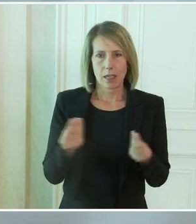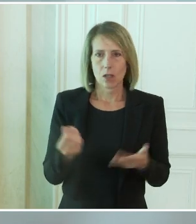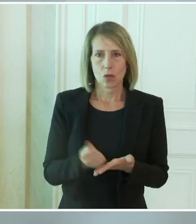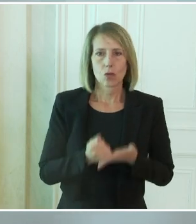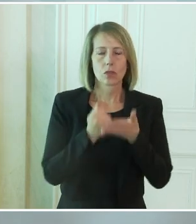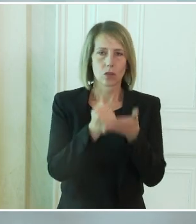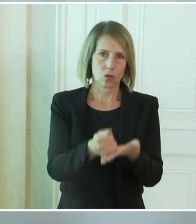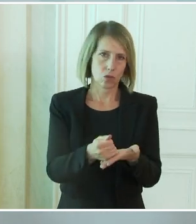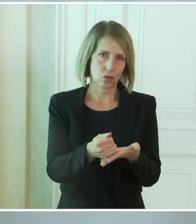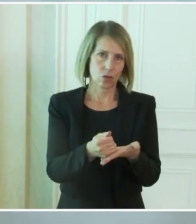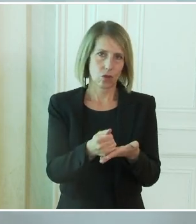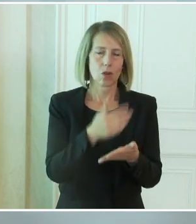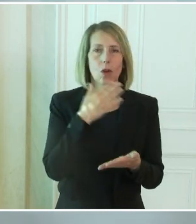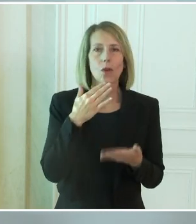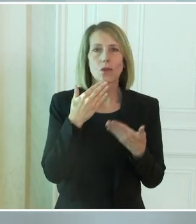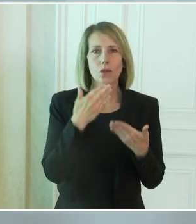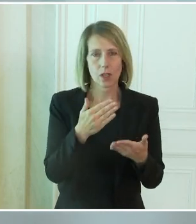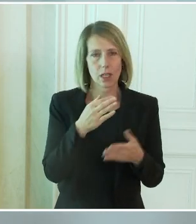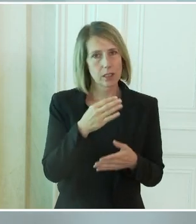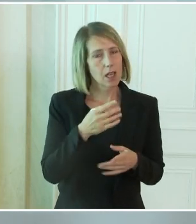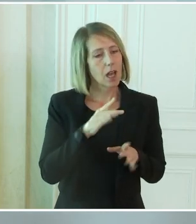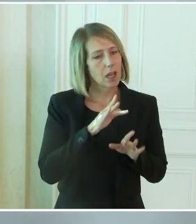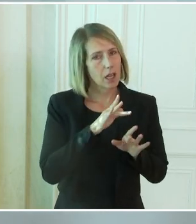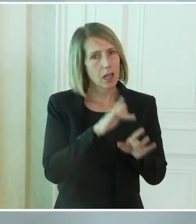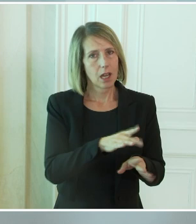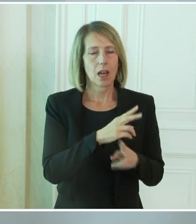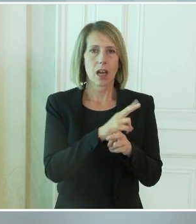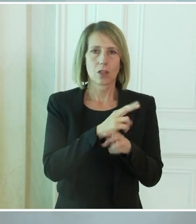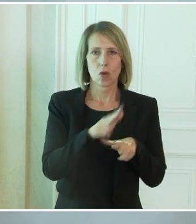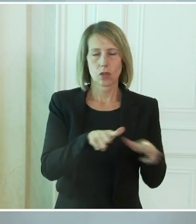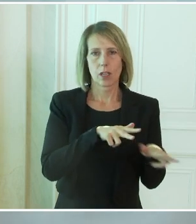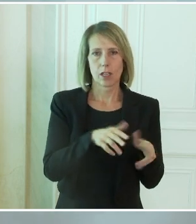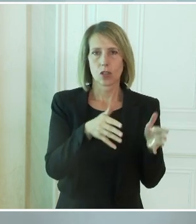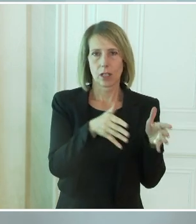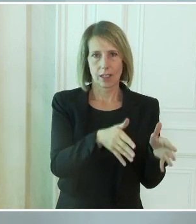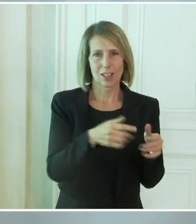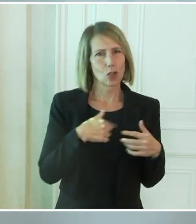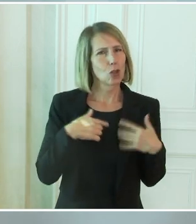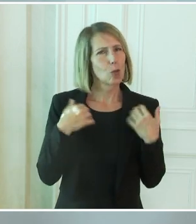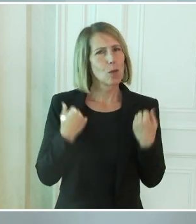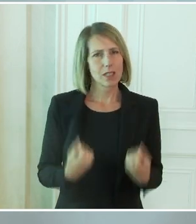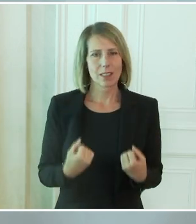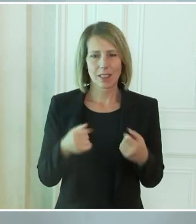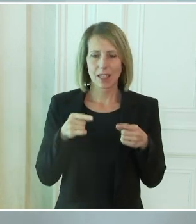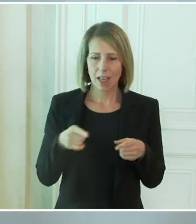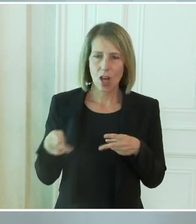Unterstützung. Vielen Dank an die österreichische Regierung. Und ich bin sicher, dass dieser